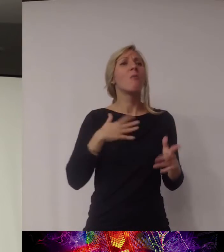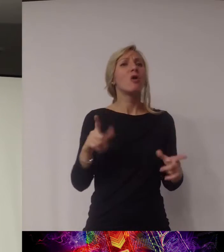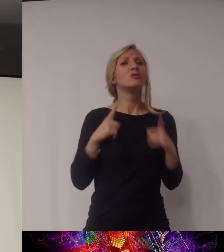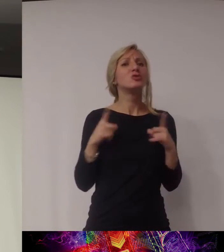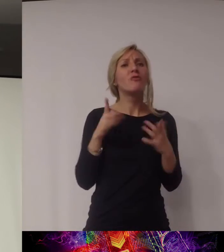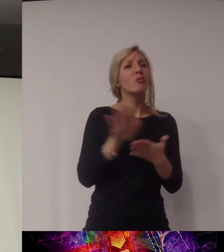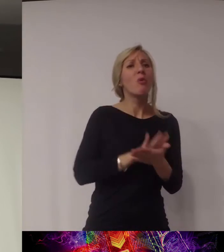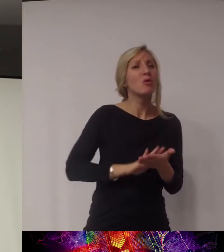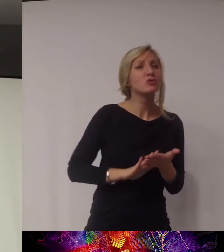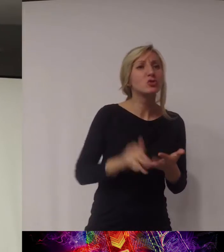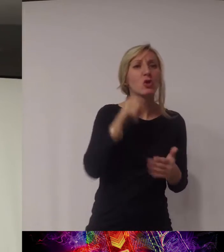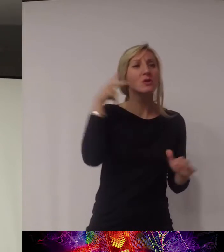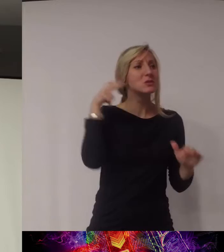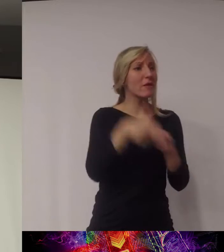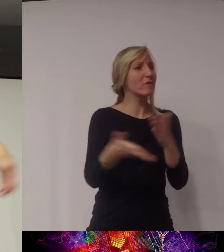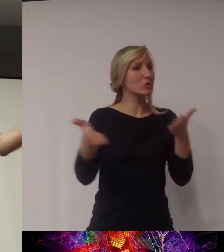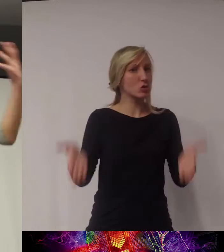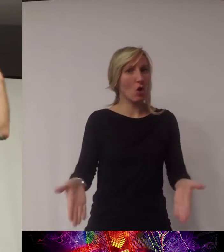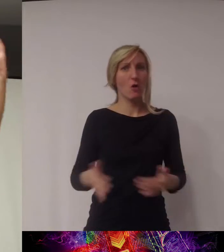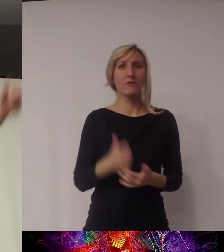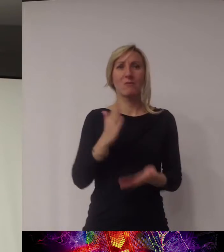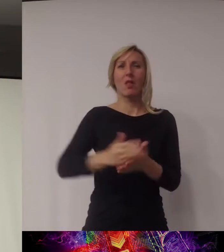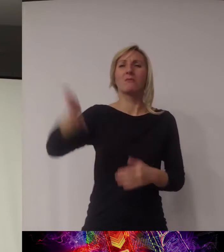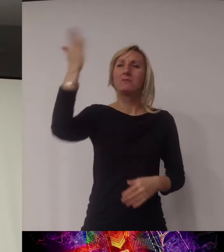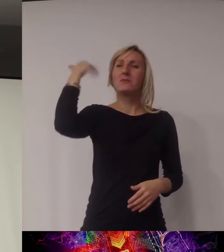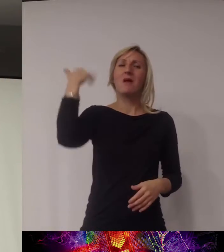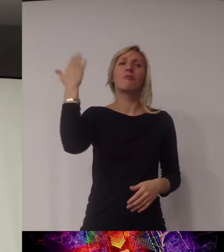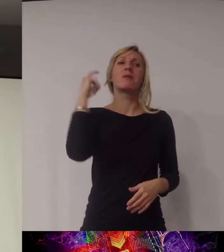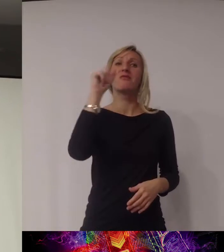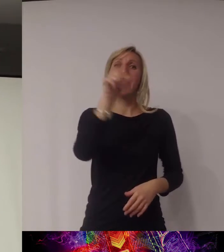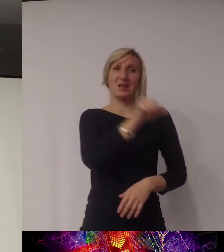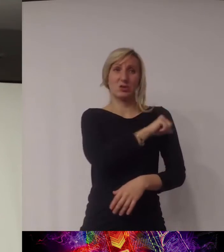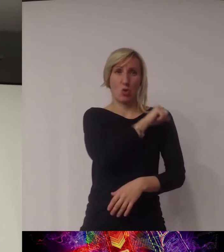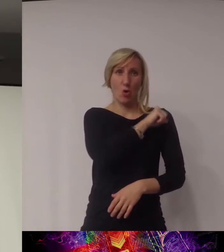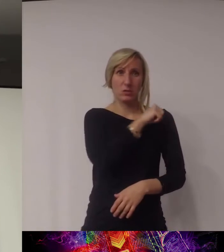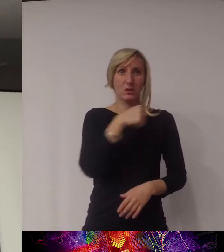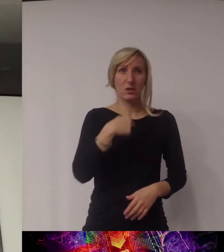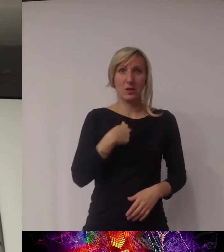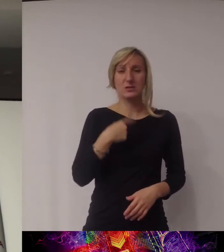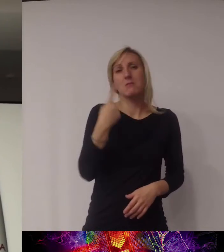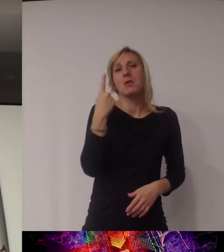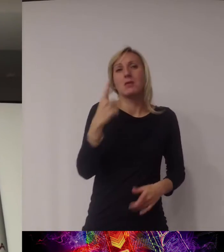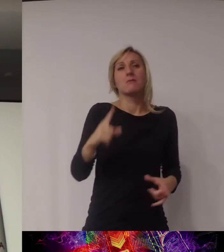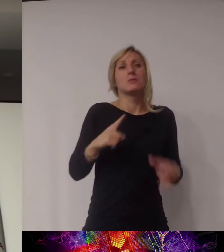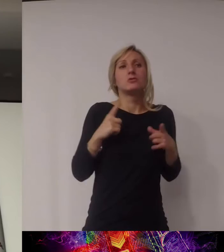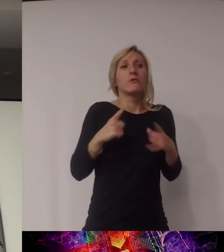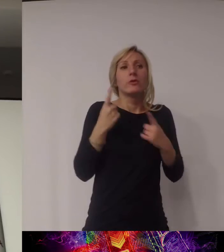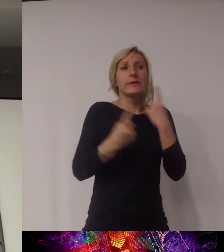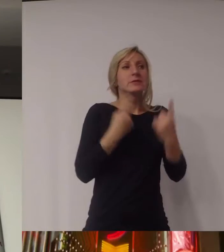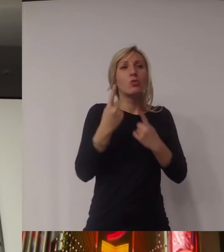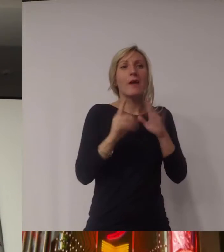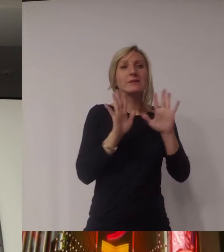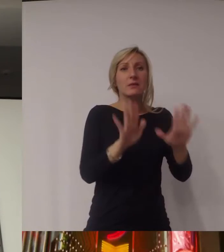negde počeo i završio ovde, bilo je davno, pre 12 godina, kada sam jednim spletom životnih